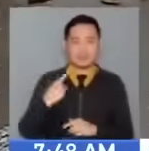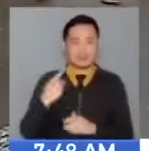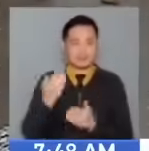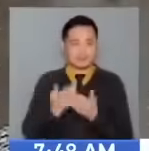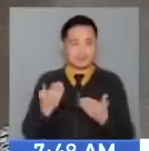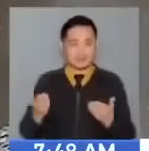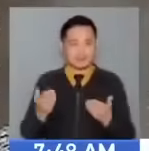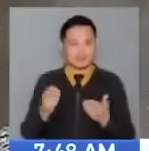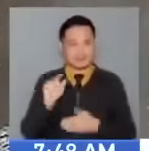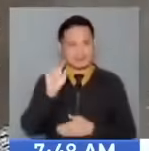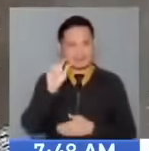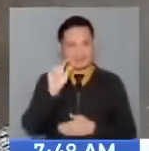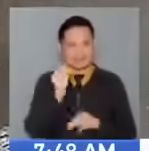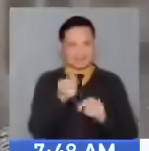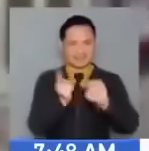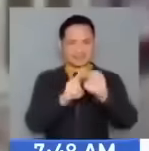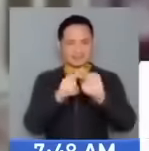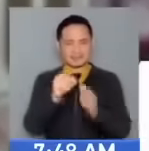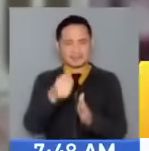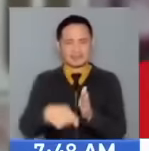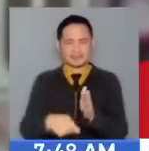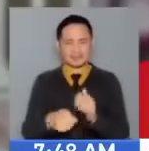yung presyo.